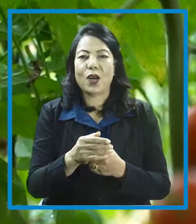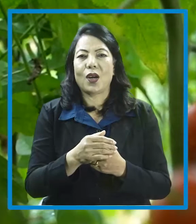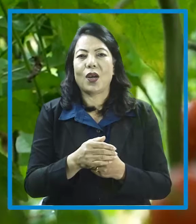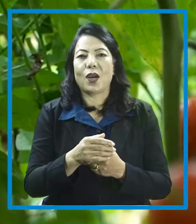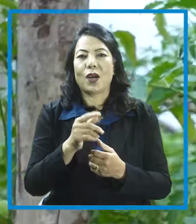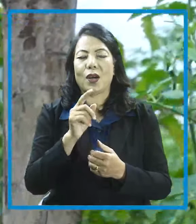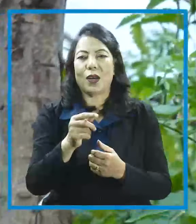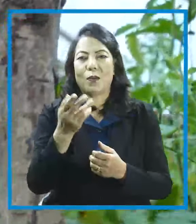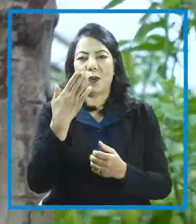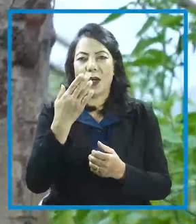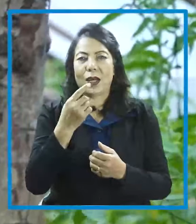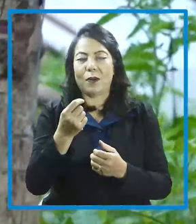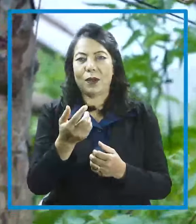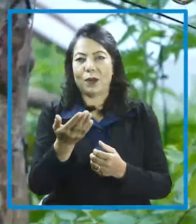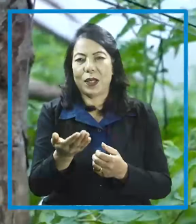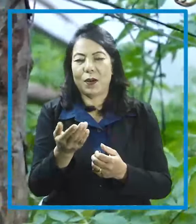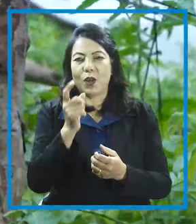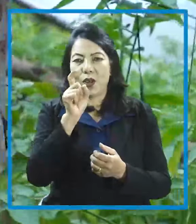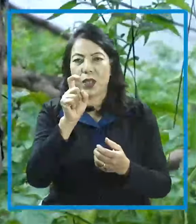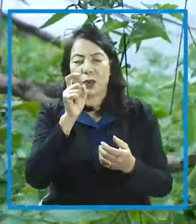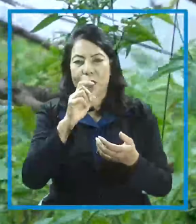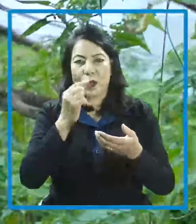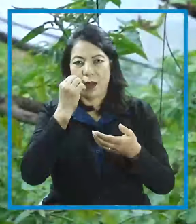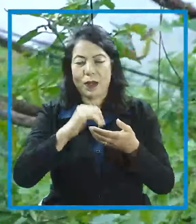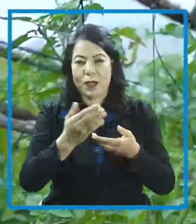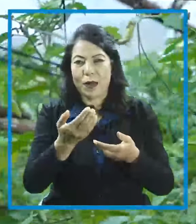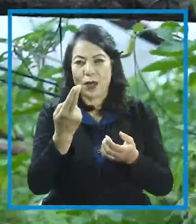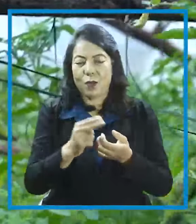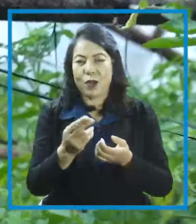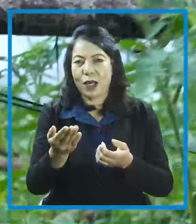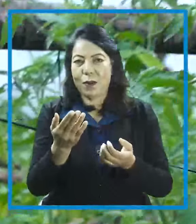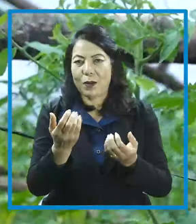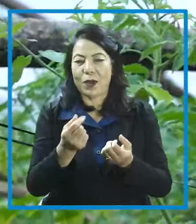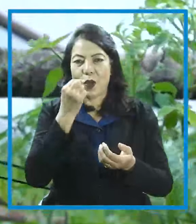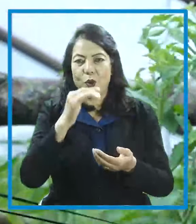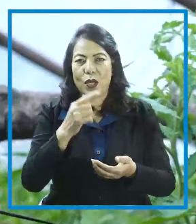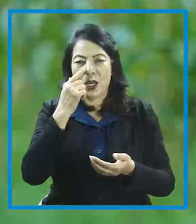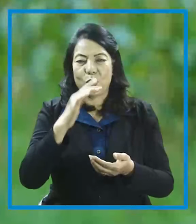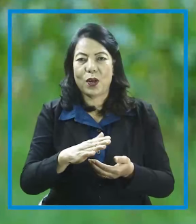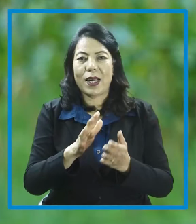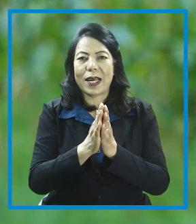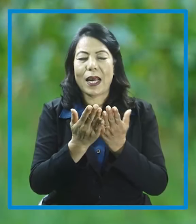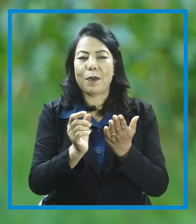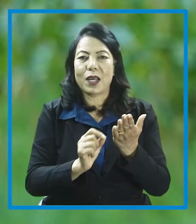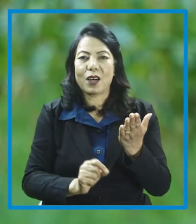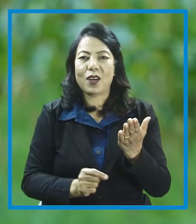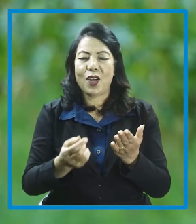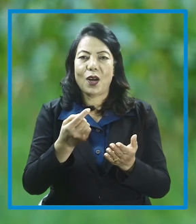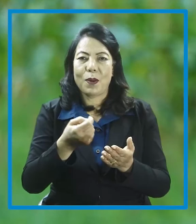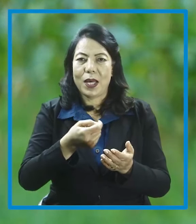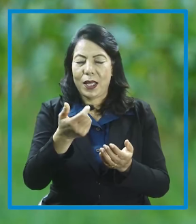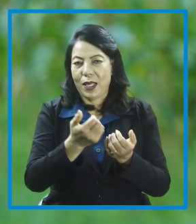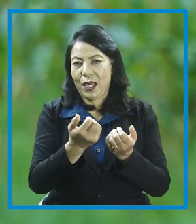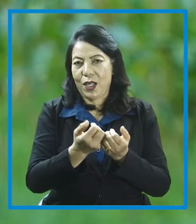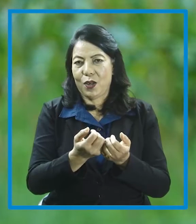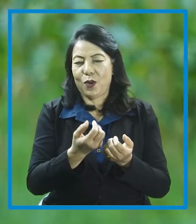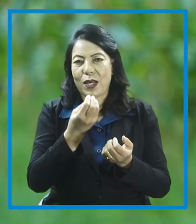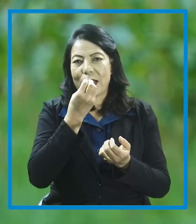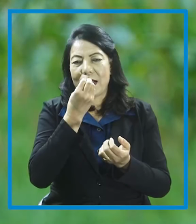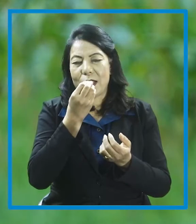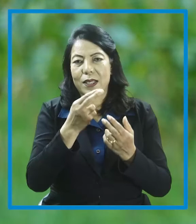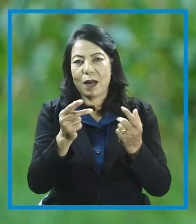अलिअलि आम्दानी भएको छ बुढोसँग माग्नु पर्थ्यो अहिले म आफै दुःख गरेर माग्नु पर्दैन छोराछोरीलाई अब कापी कलम फिस